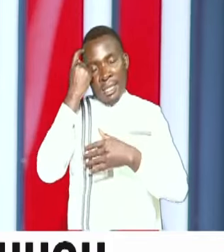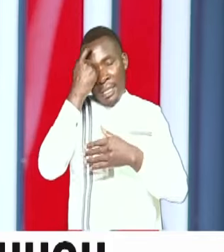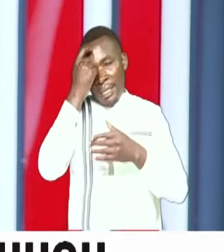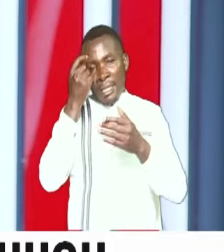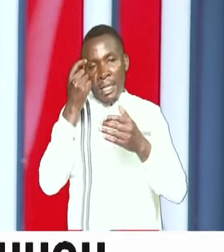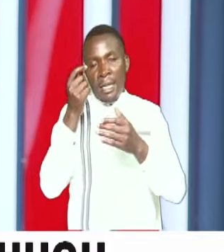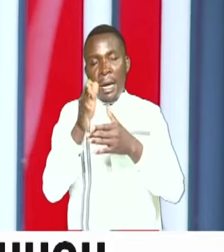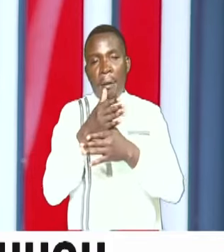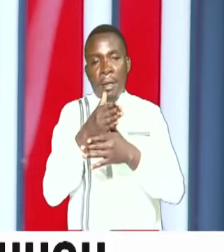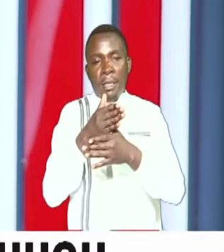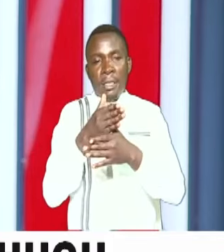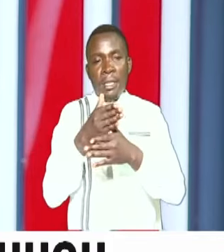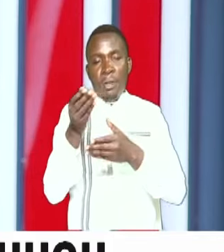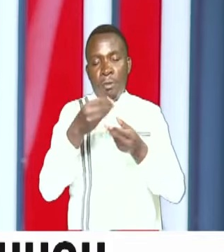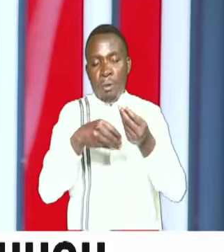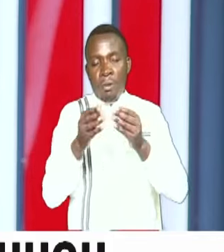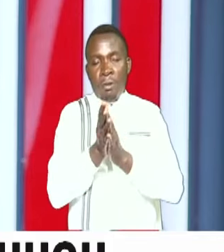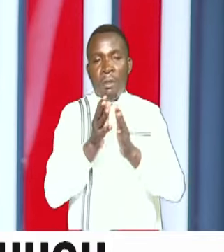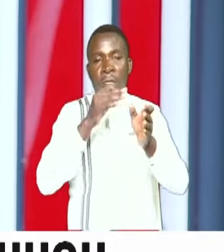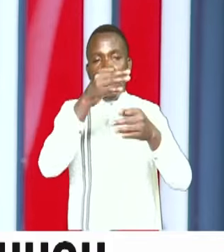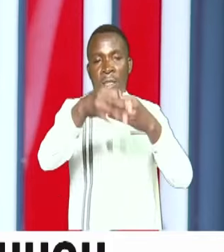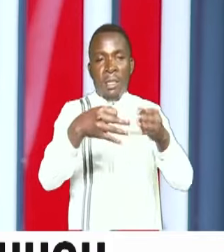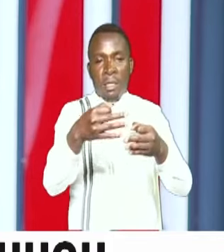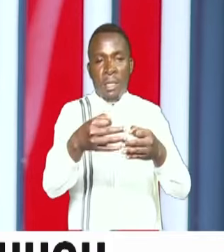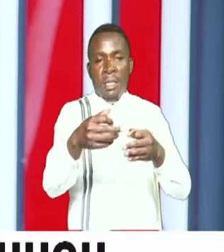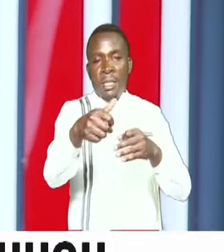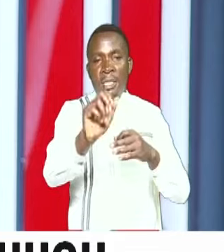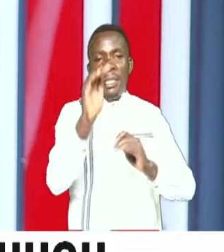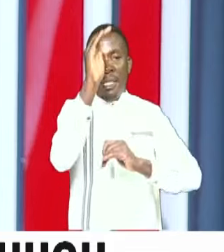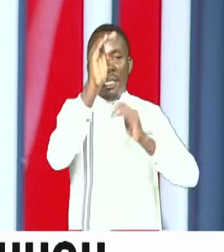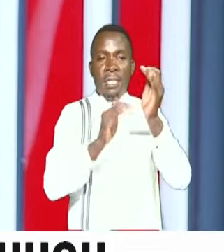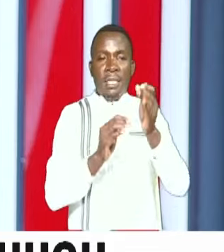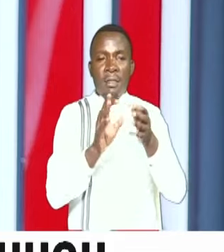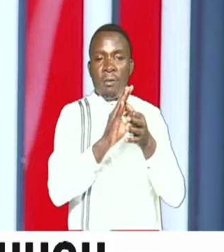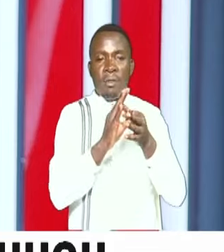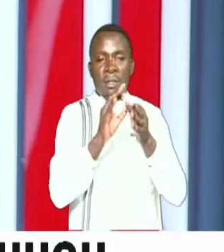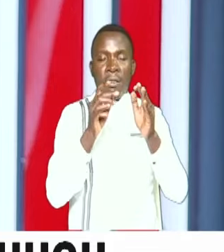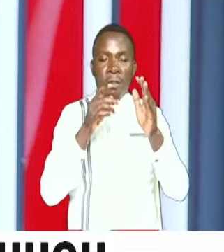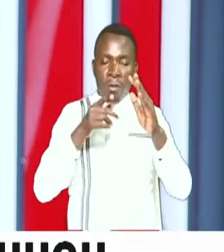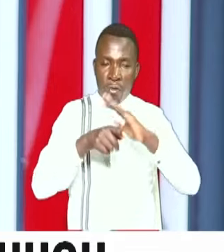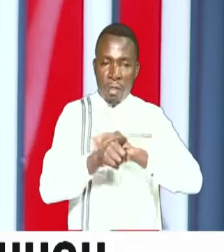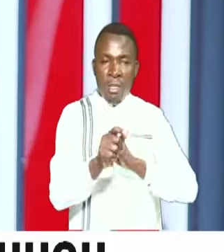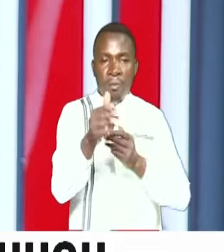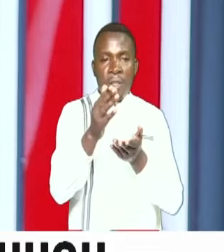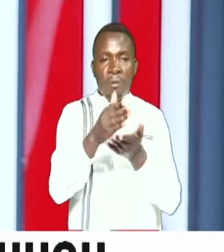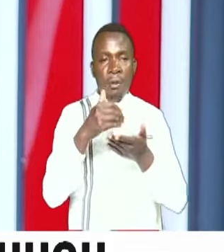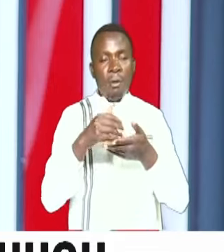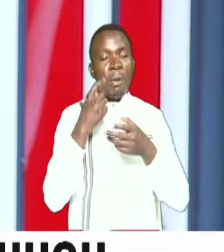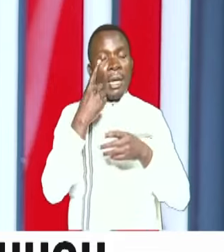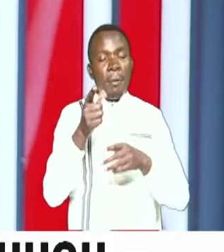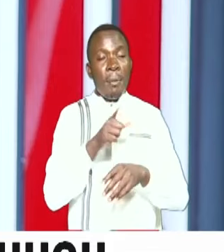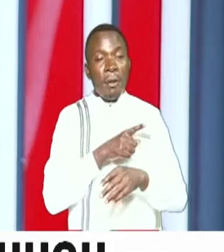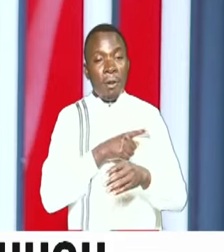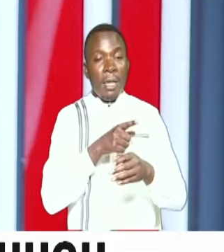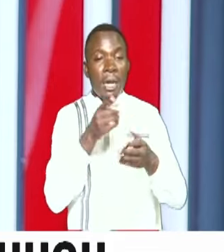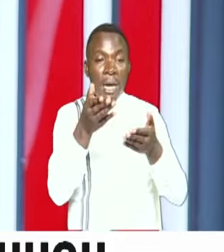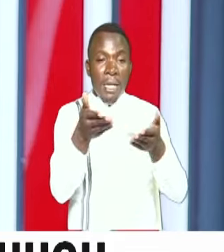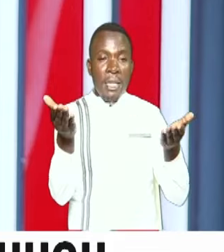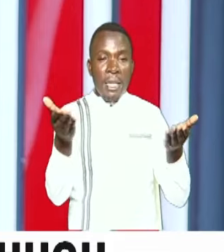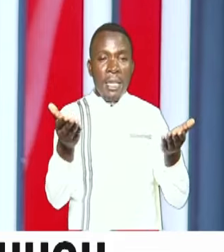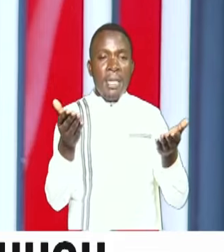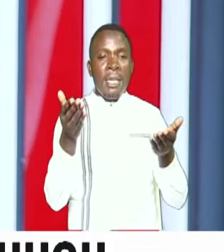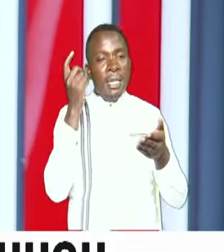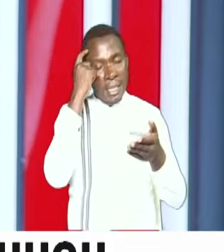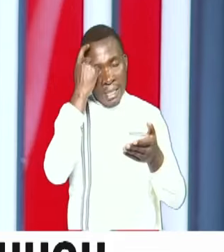ndetse n'izindi nzego dufatanya bifuza kuba bakwinjira muri iyo sekta bakareba amahirwe hari bakareba ibyo leta